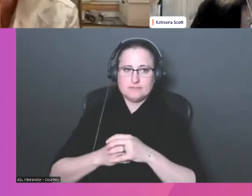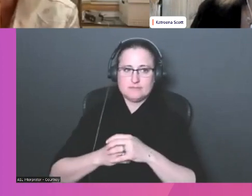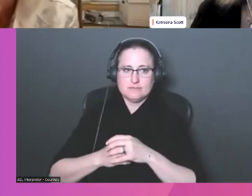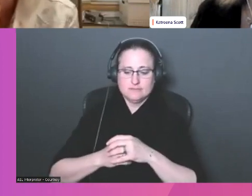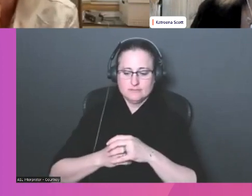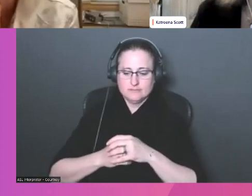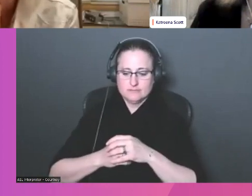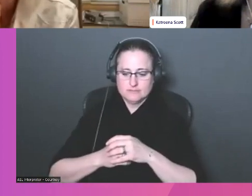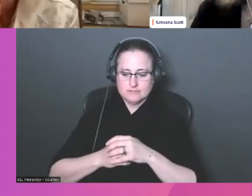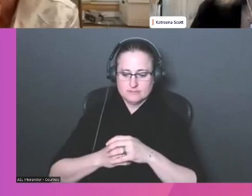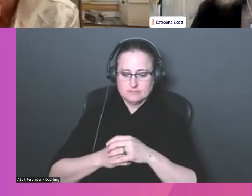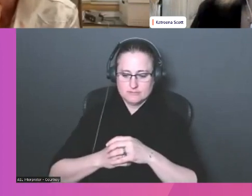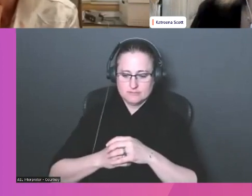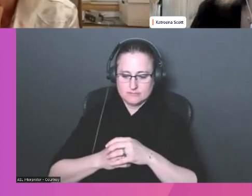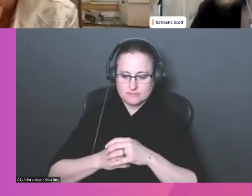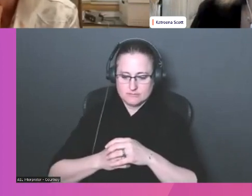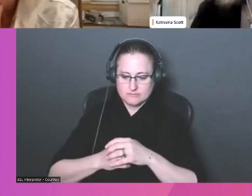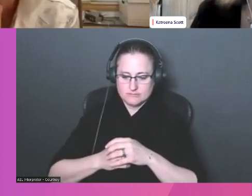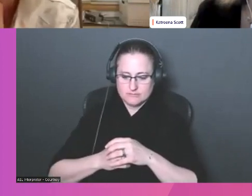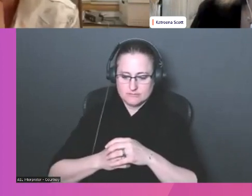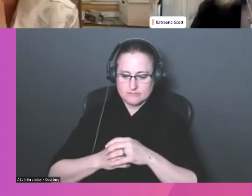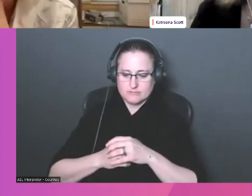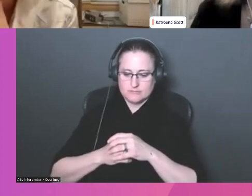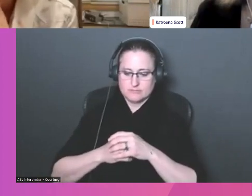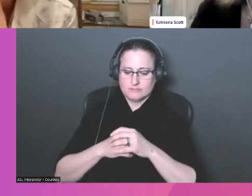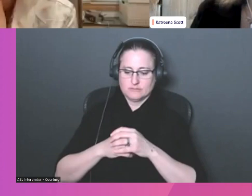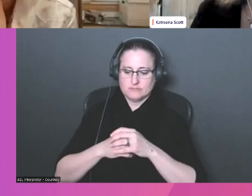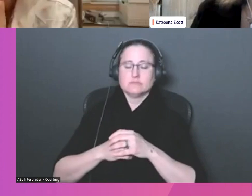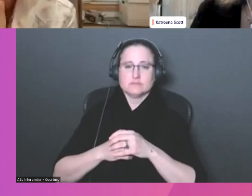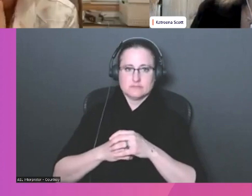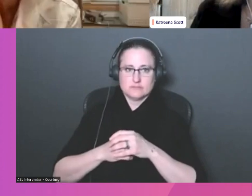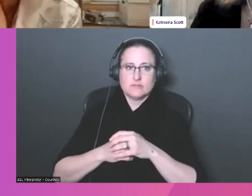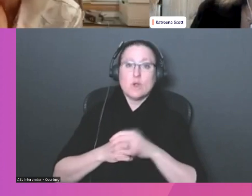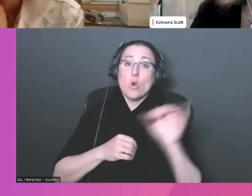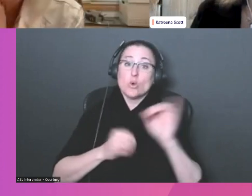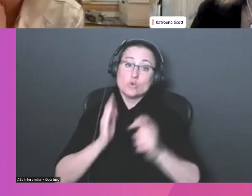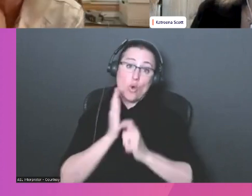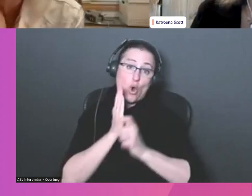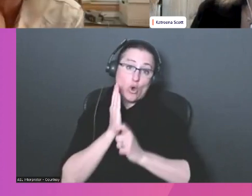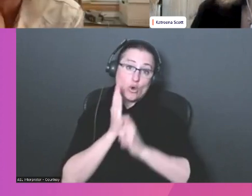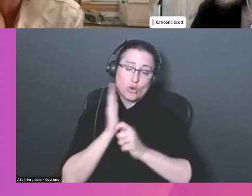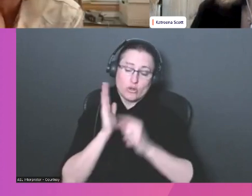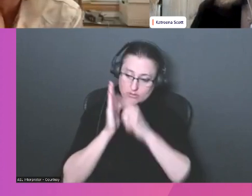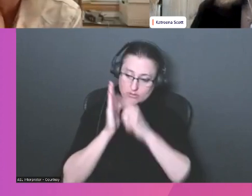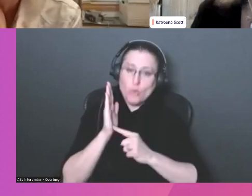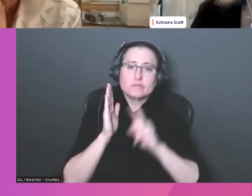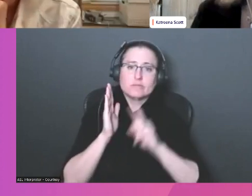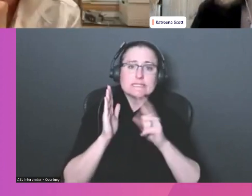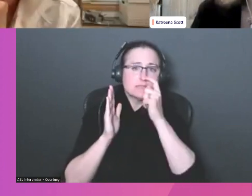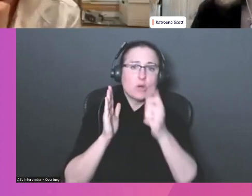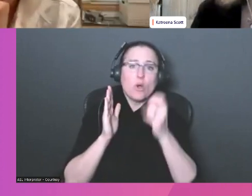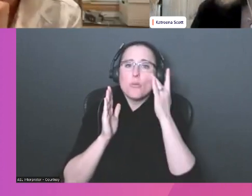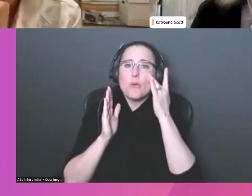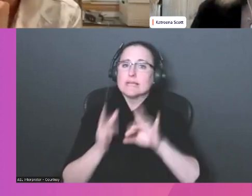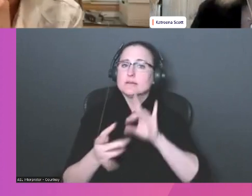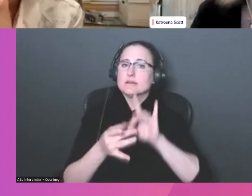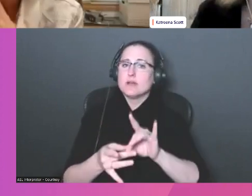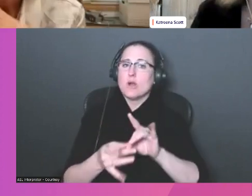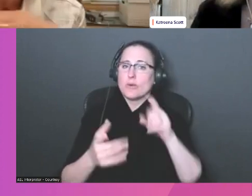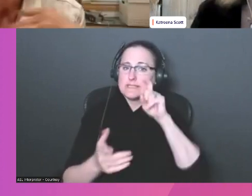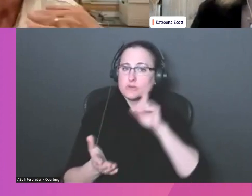qu'elles sont moins qu'elles vont moins aller chercher de l'aide et utiliser les services de counseling.